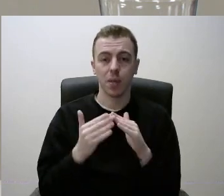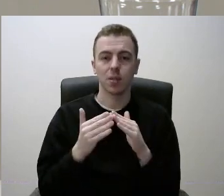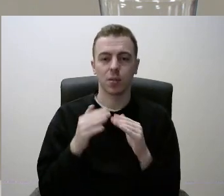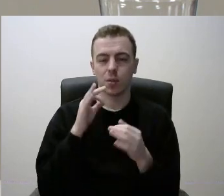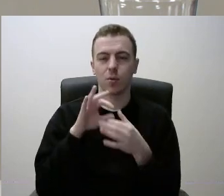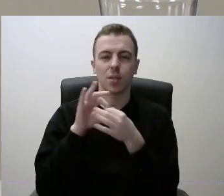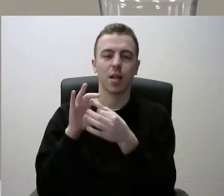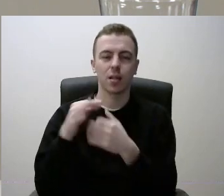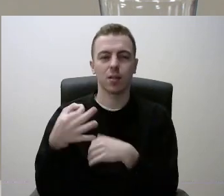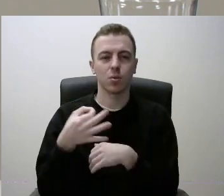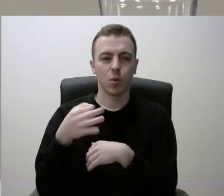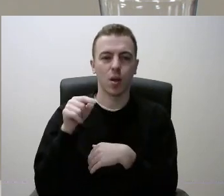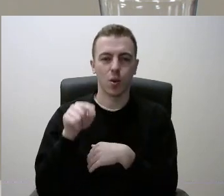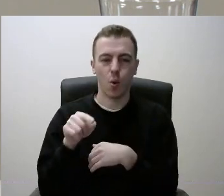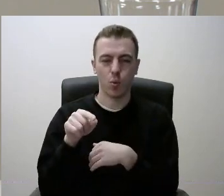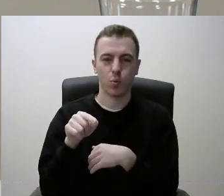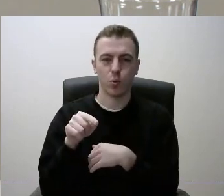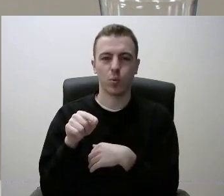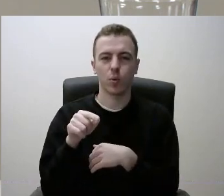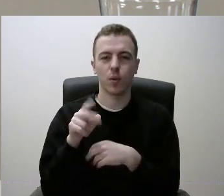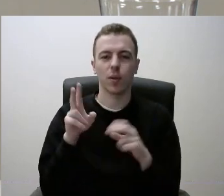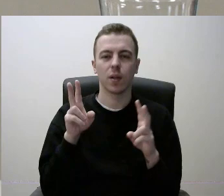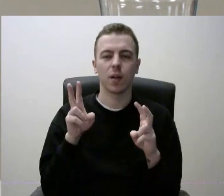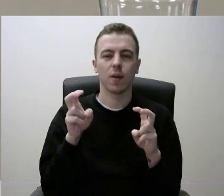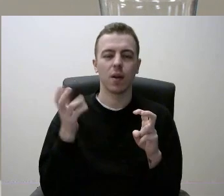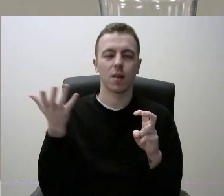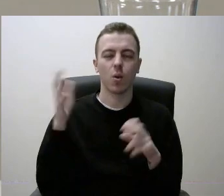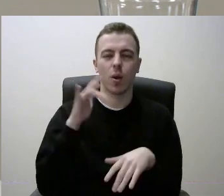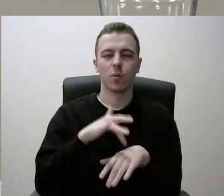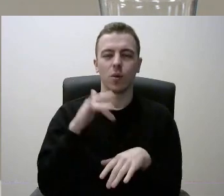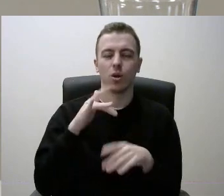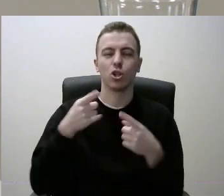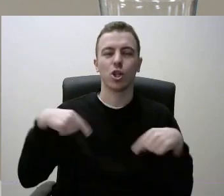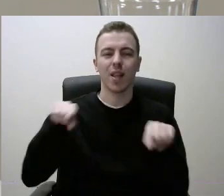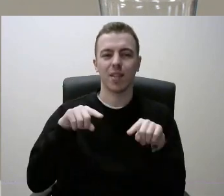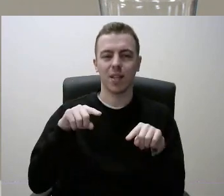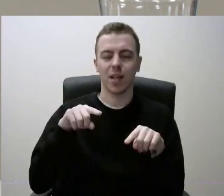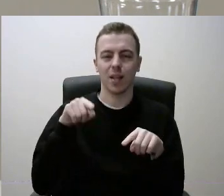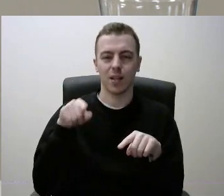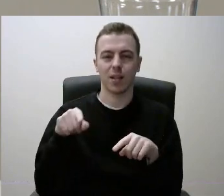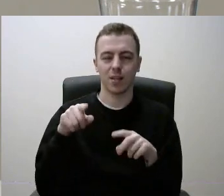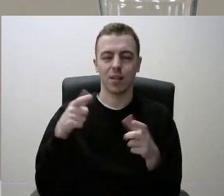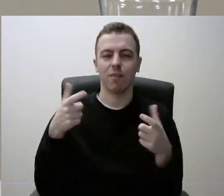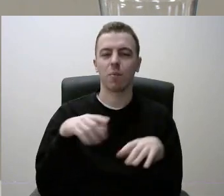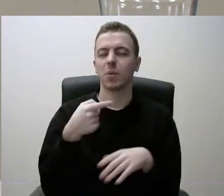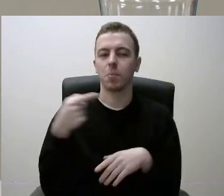su rajonu yra tas, ko gero, labiausiai jaučiantis žiedinės valdybės trūkumus, todėl kad mes labai esame